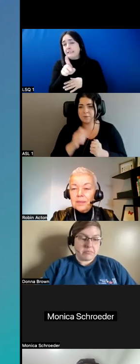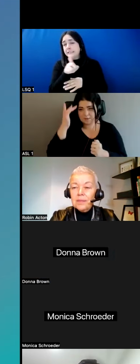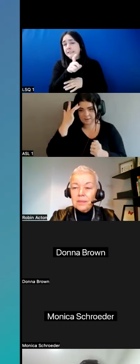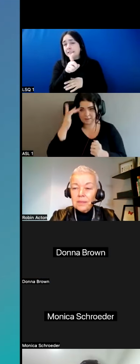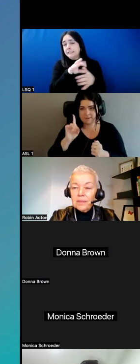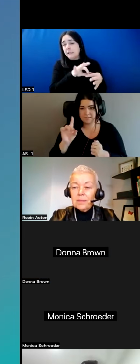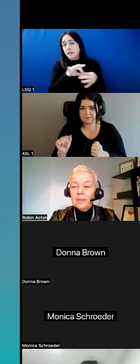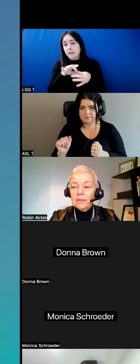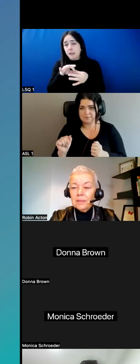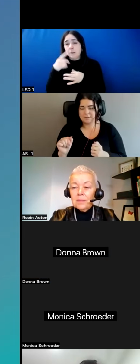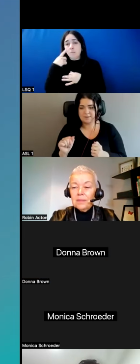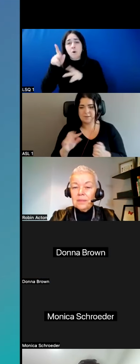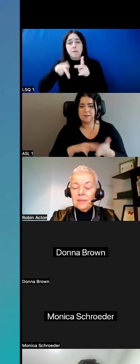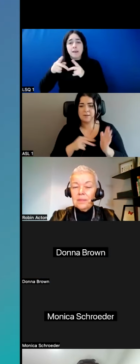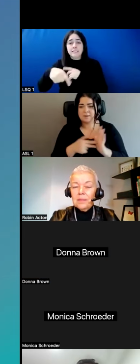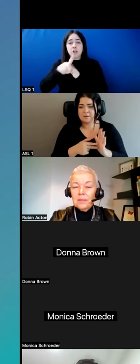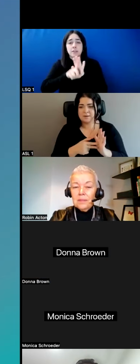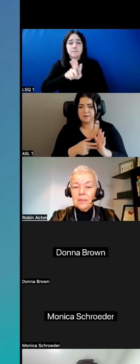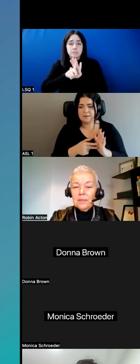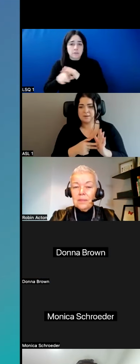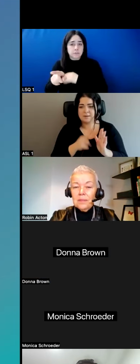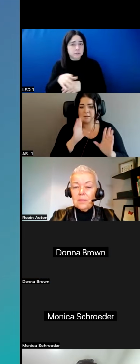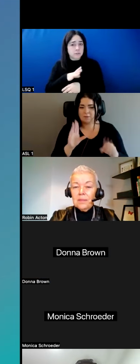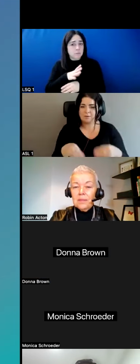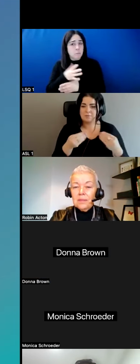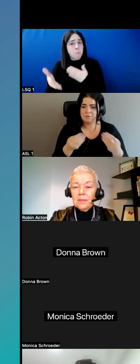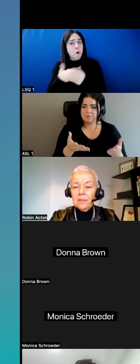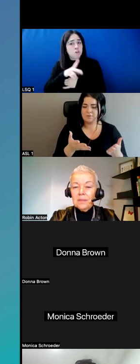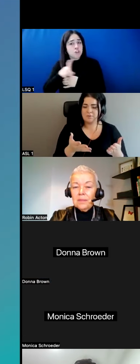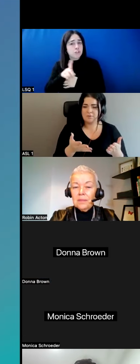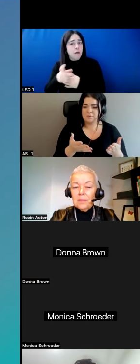de personnes ayant une déficience intellectuelle.